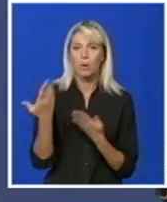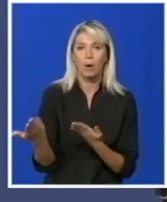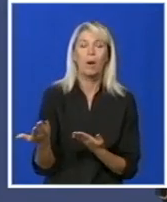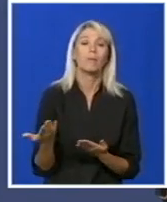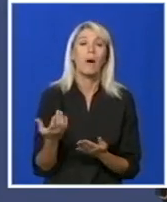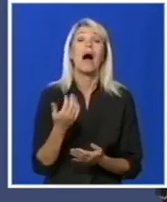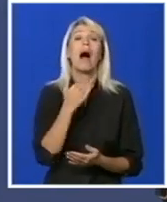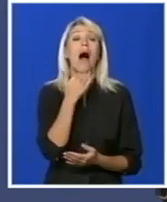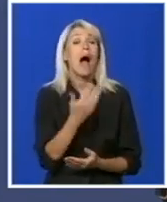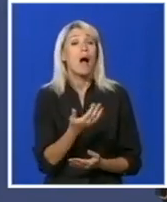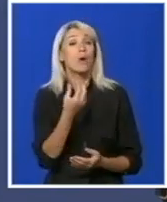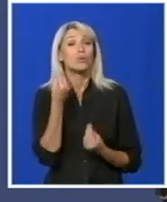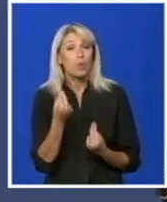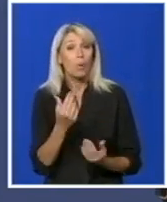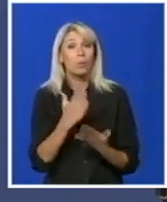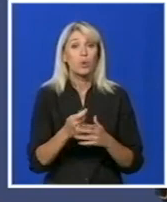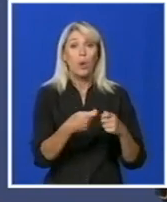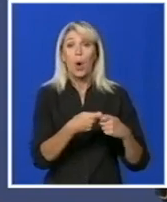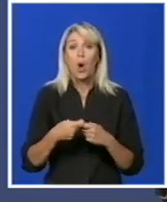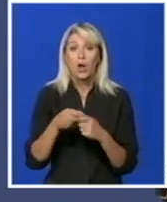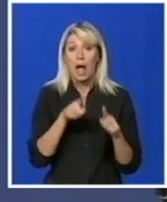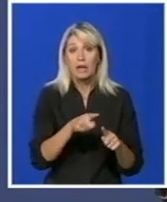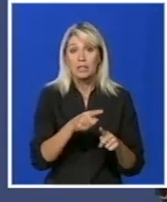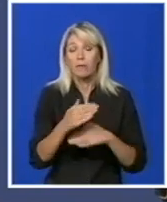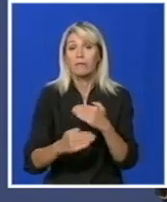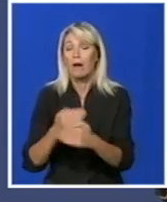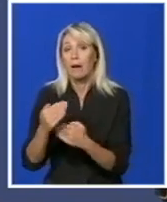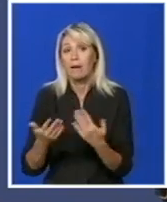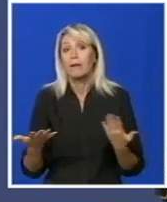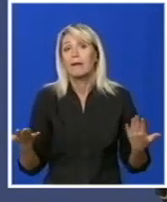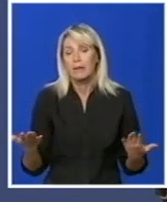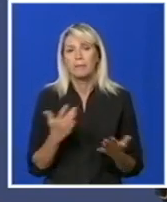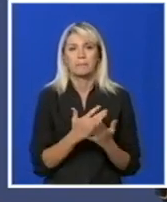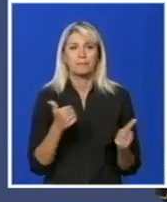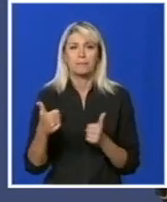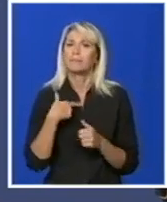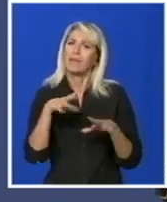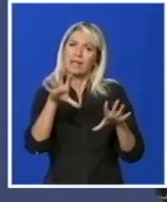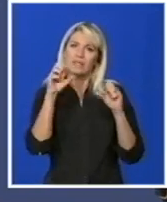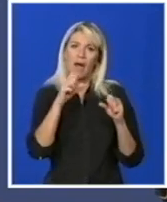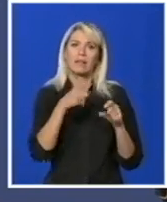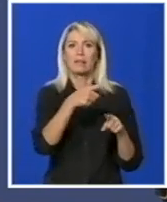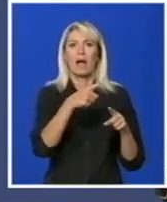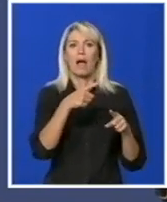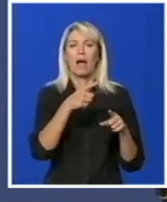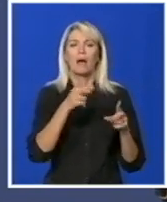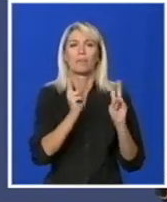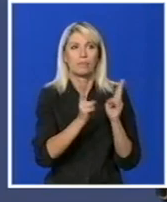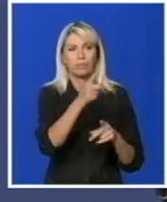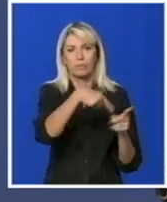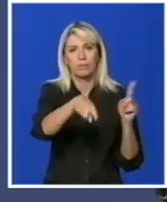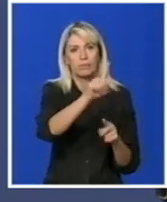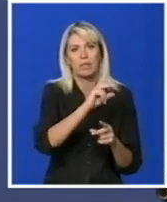bolje organizovali? Ja razumem prosvetne radnike, nije im lako, sigurno, oni su u jednoj veoma